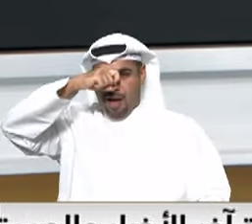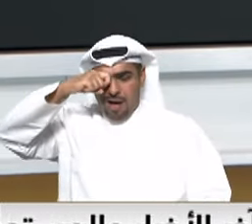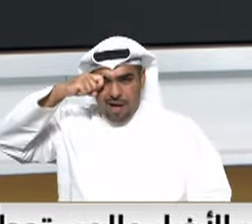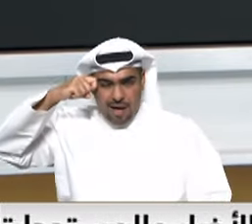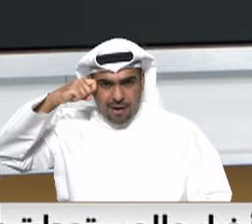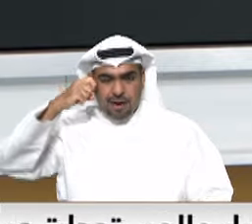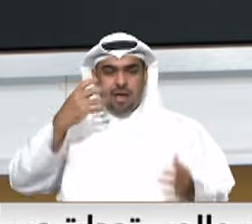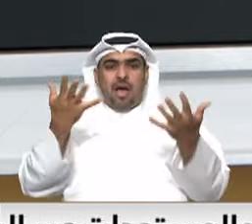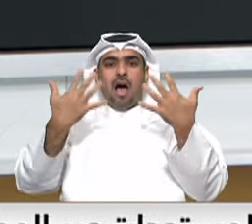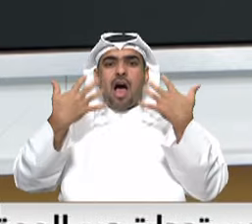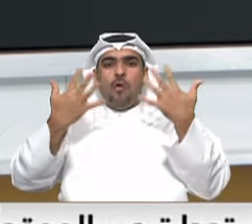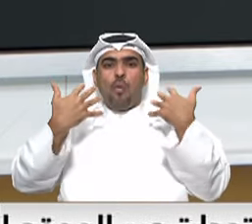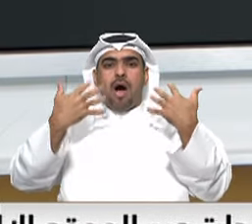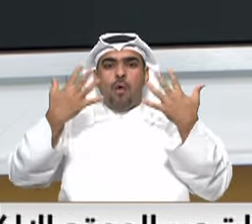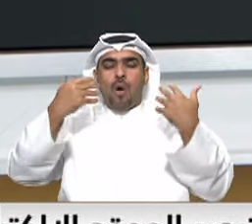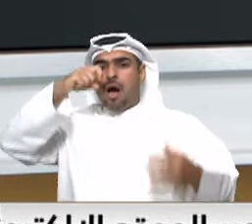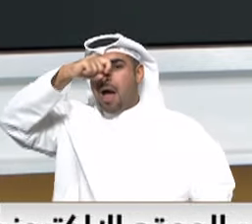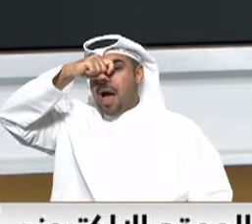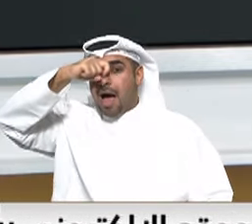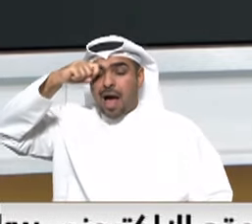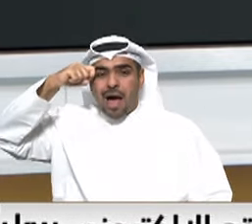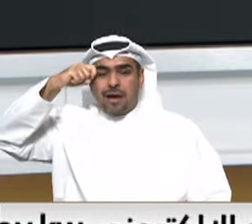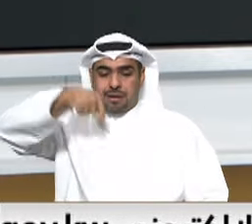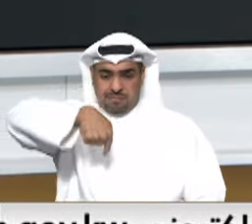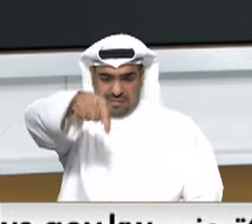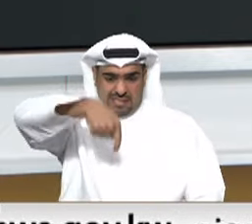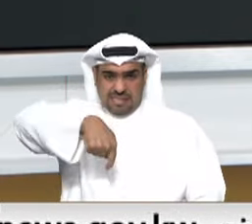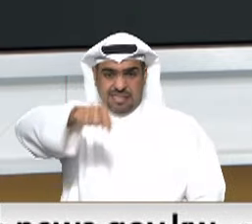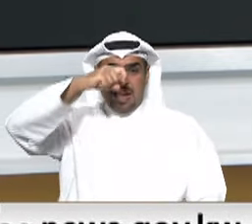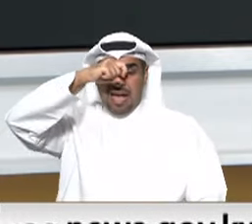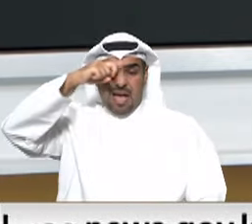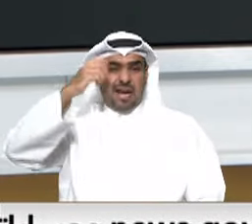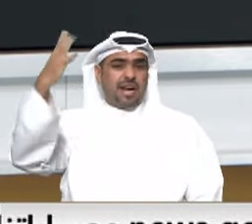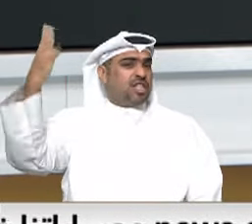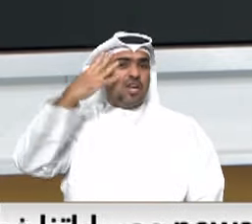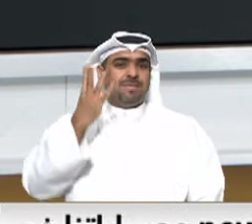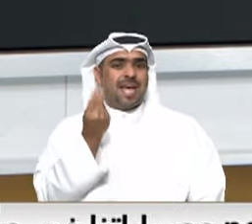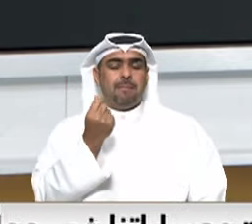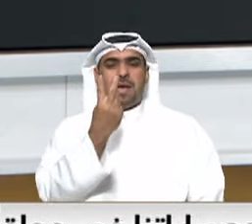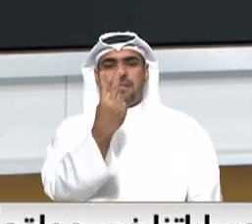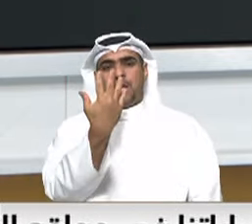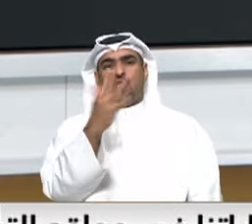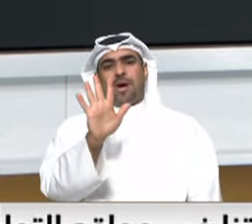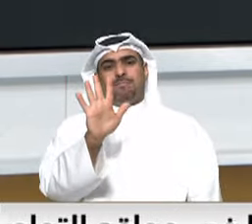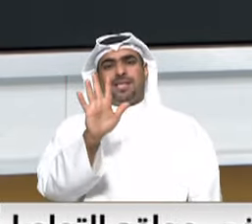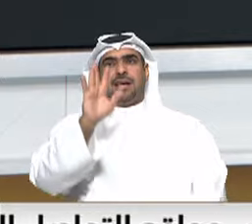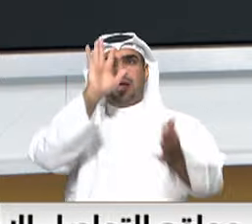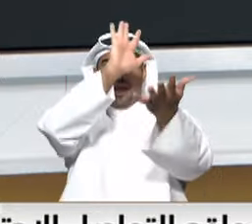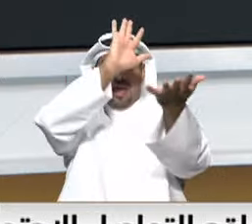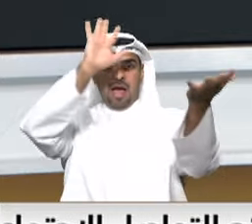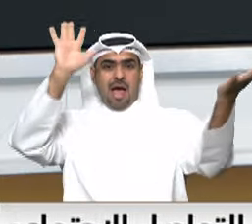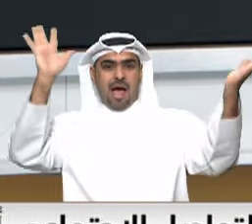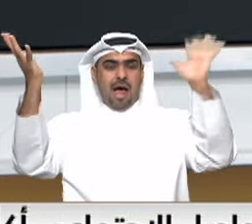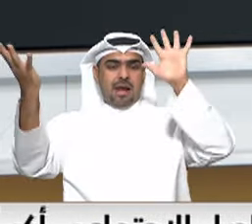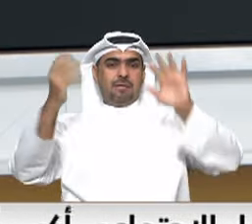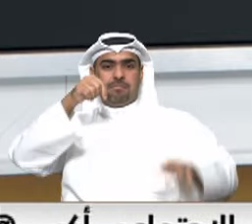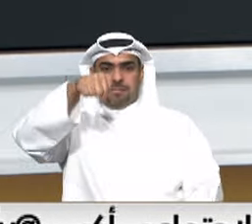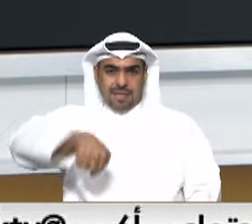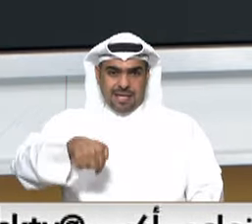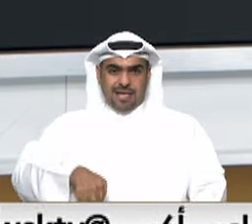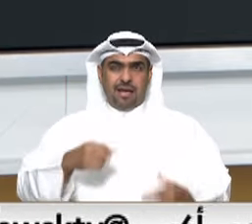متوقعة 50 و52 خلال الأيام القادمة. معظم العالم تتكلمون عن درجات الحرارة، ولكن عندنا جفاف ملحوظ في